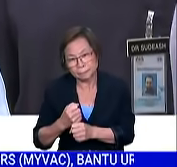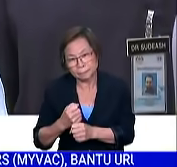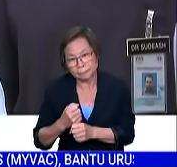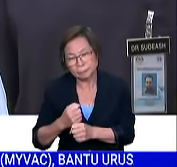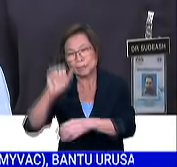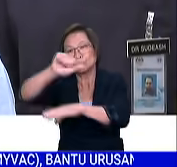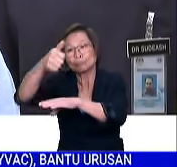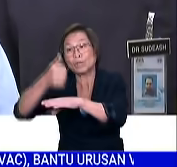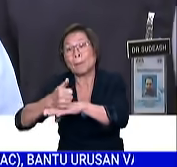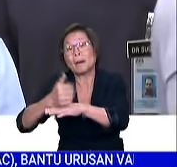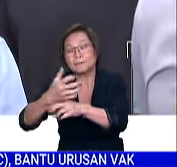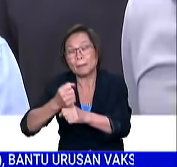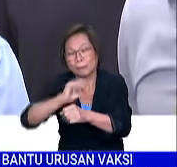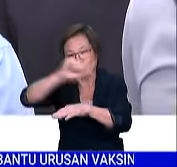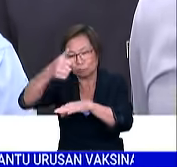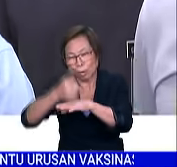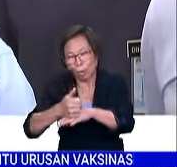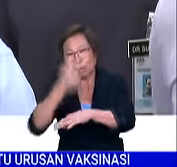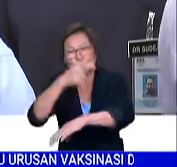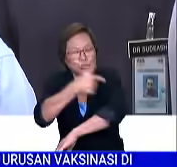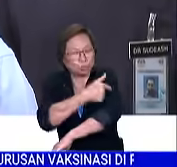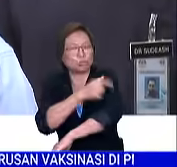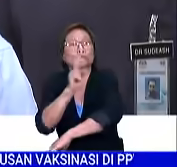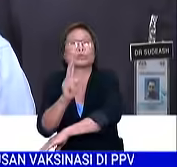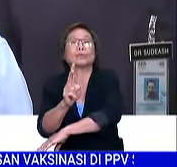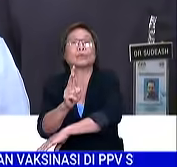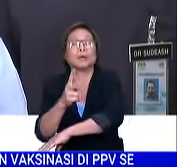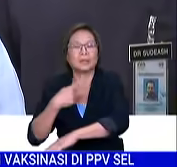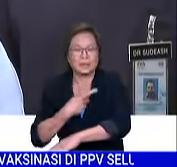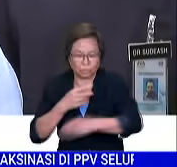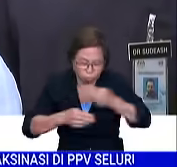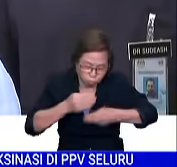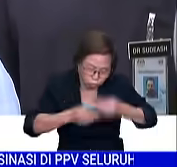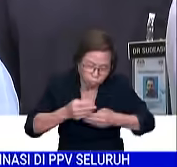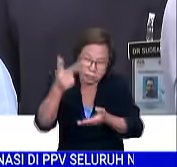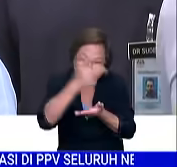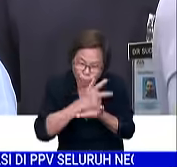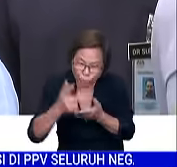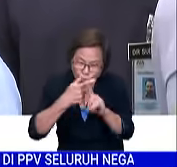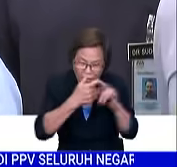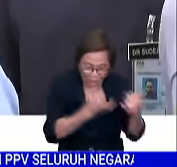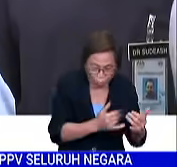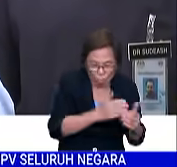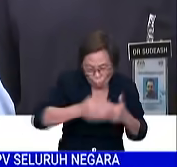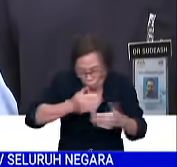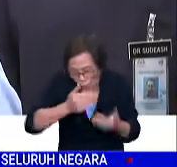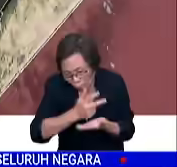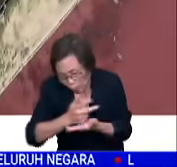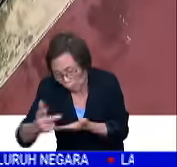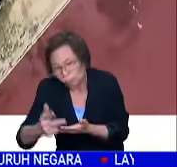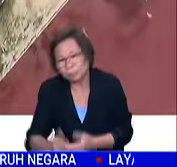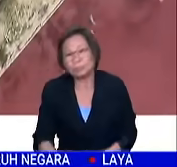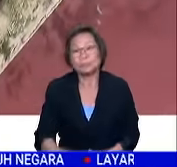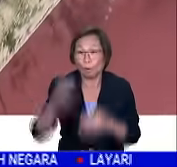temu janji untuk dos yang kedua yang kita akan proses 3 minggu daripada sekarang. Seperti